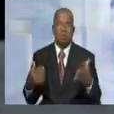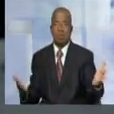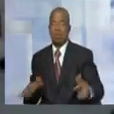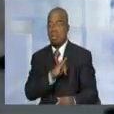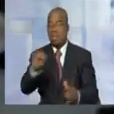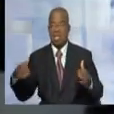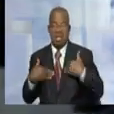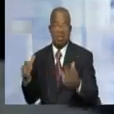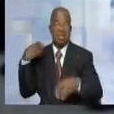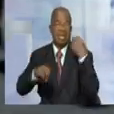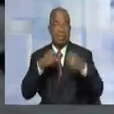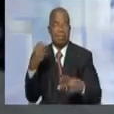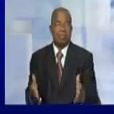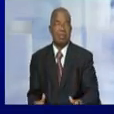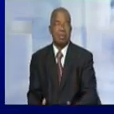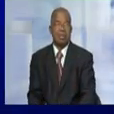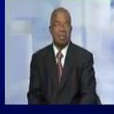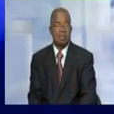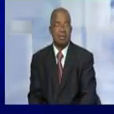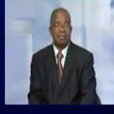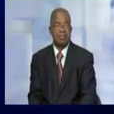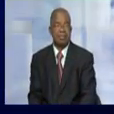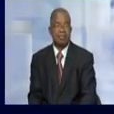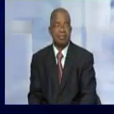de l'OTAN d'ici la fin de l'année.